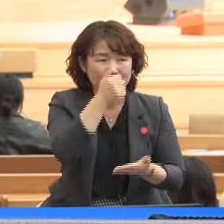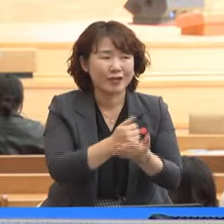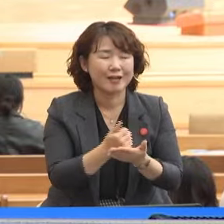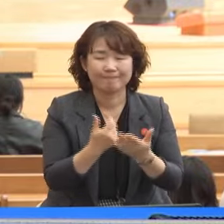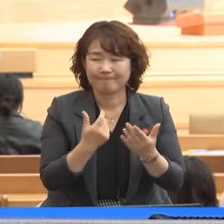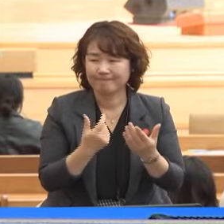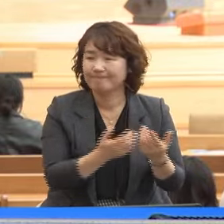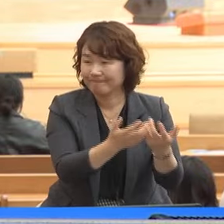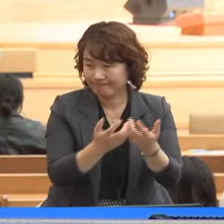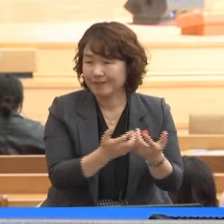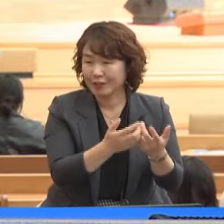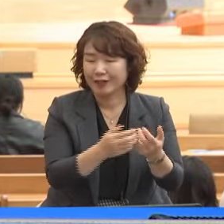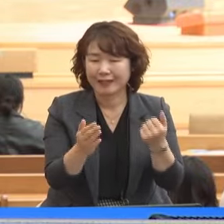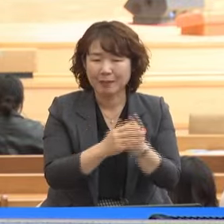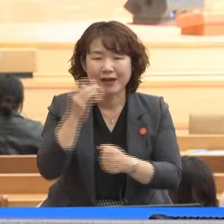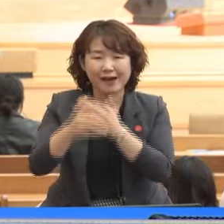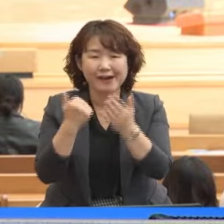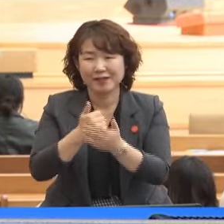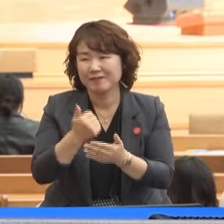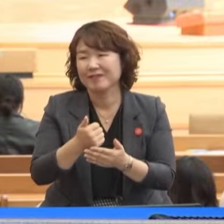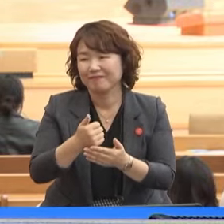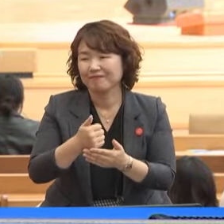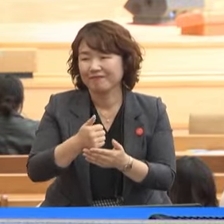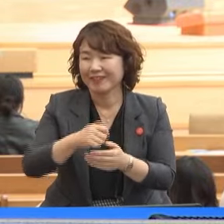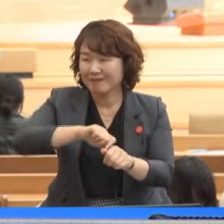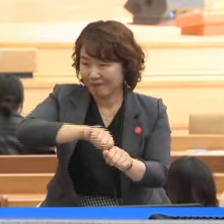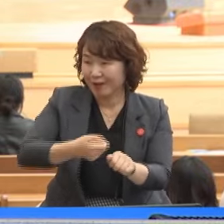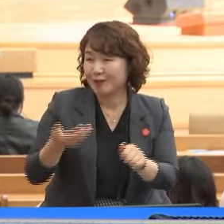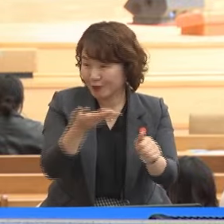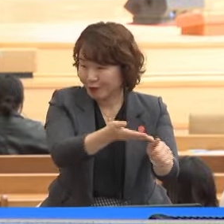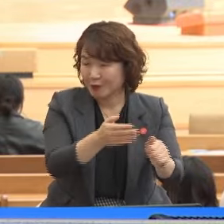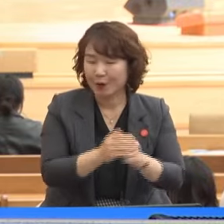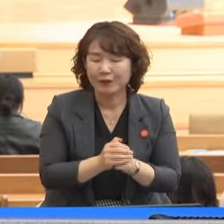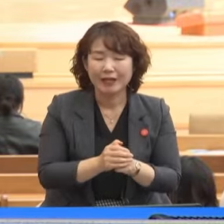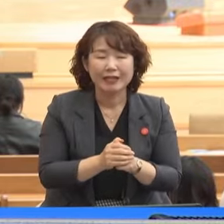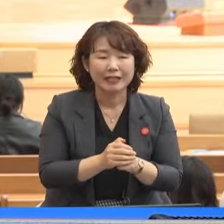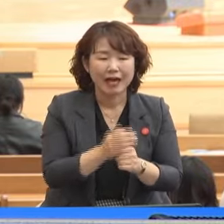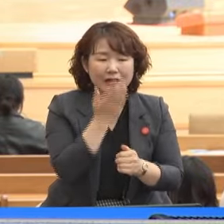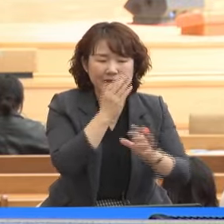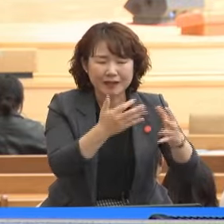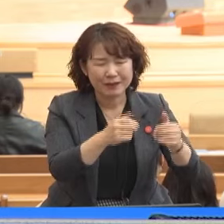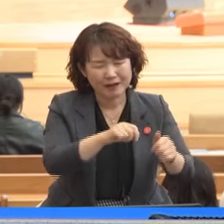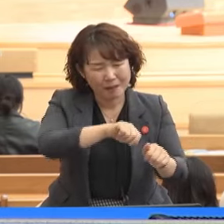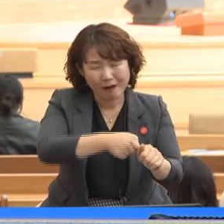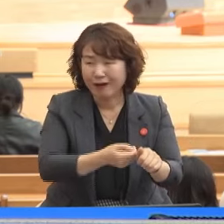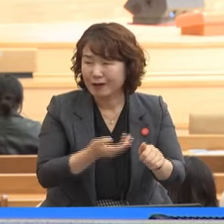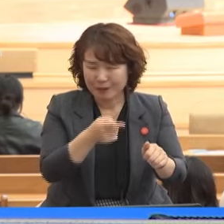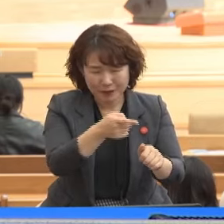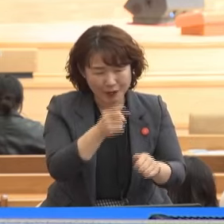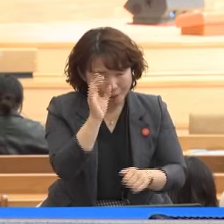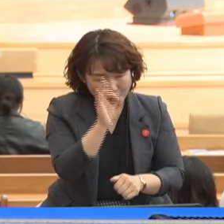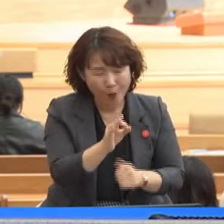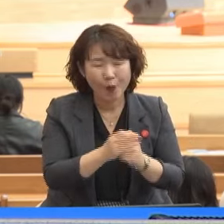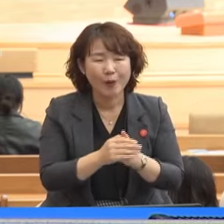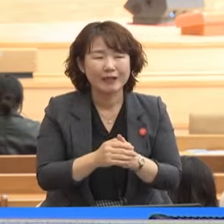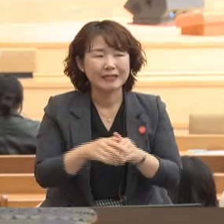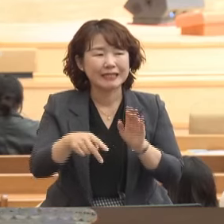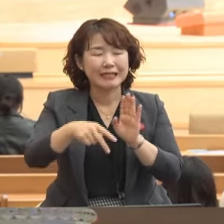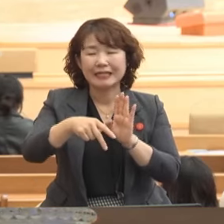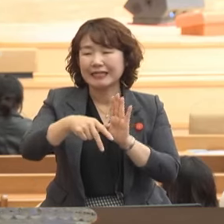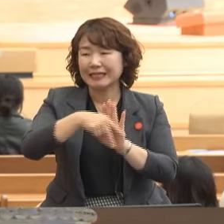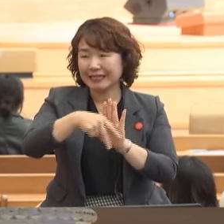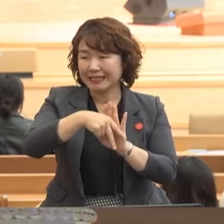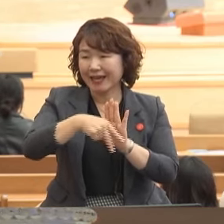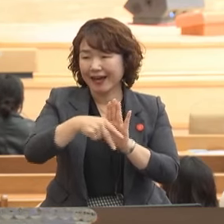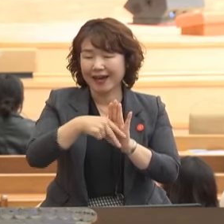얻어 터졌죠. 그 얻어 터지는 백성들을 보면서 선지자 이사야가 너무 마음이 아파가지고 얘기해놓은